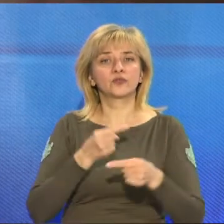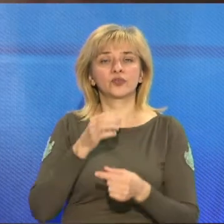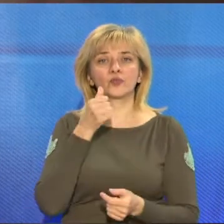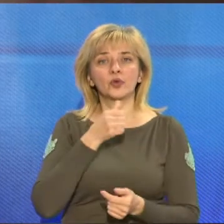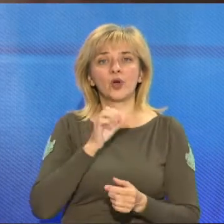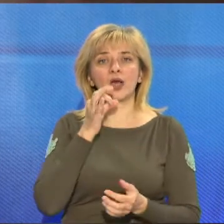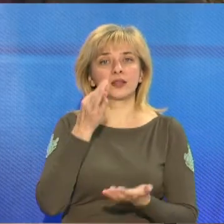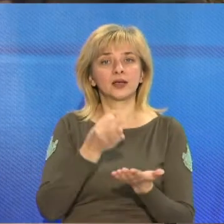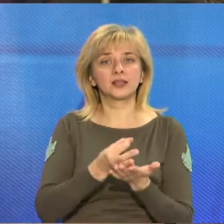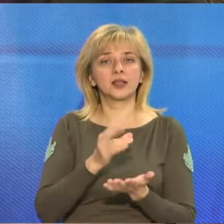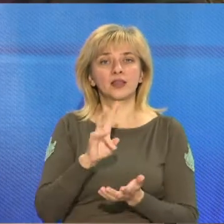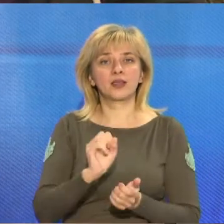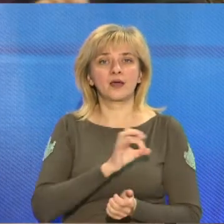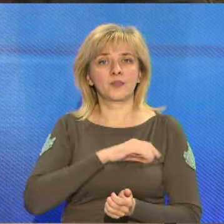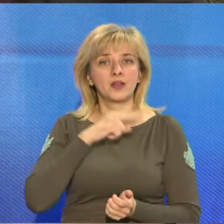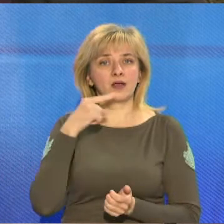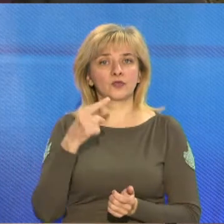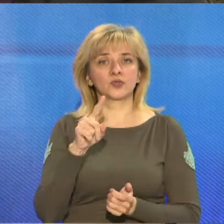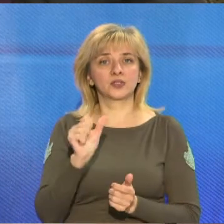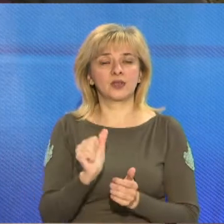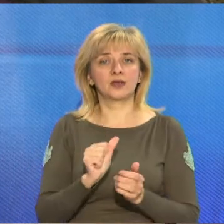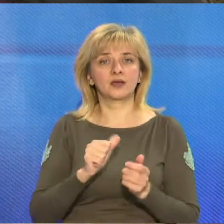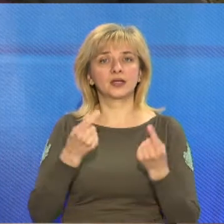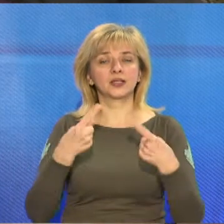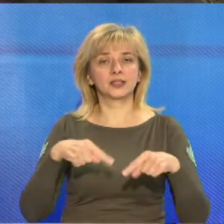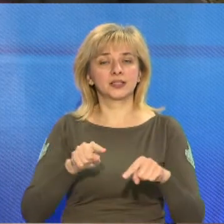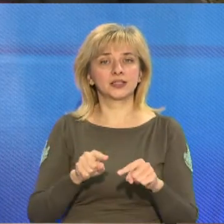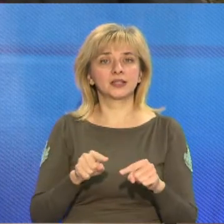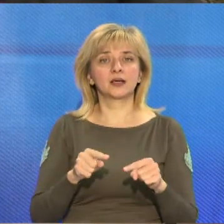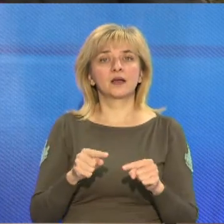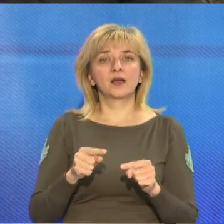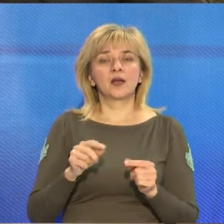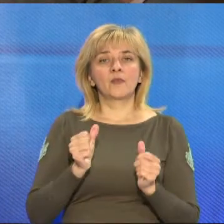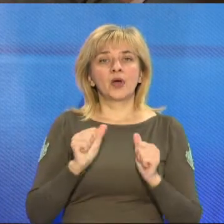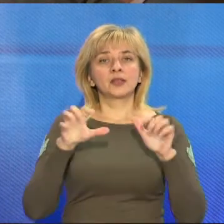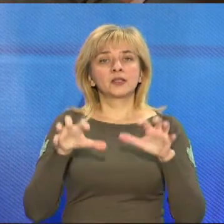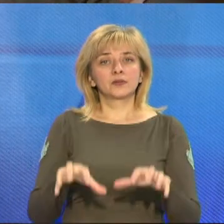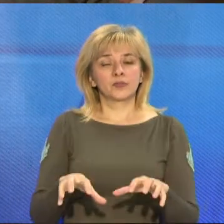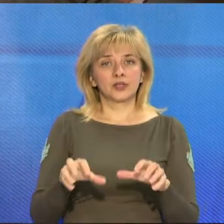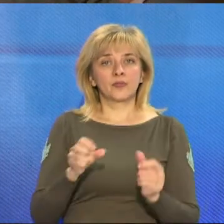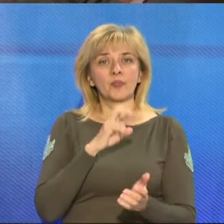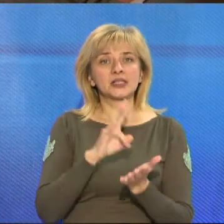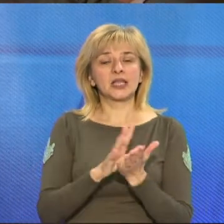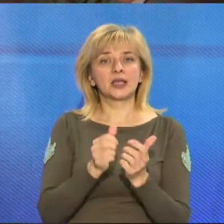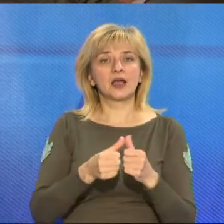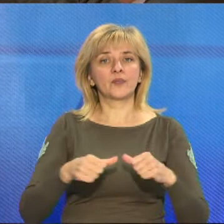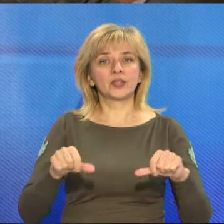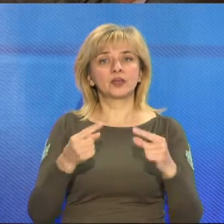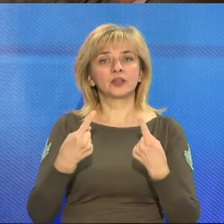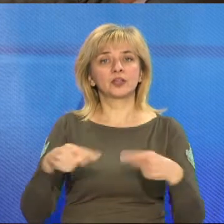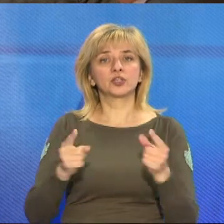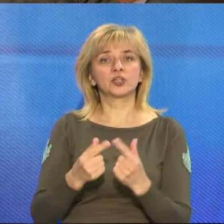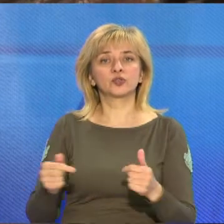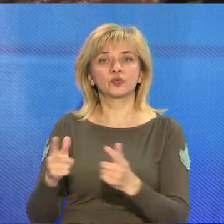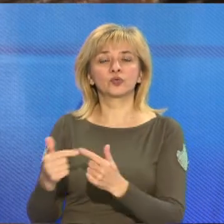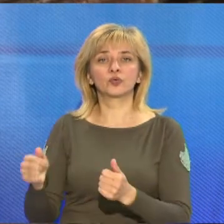міграцыйнага крызісу на Беларусь. Між тым, па словах старшыні пастаяннай камісіі, іншыя структуры ЕС складаюць зусім іншыя заключэнні, але